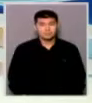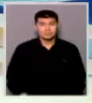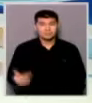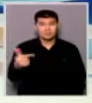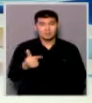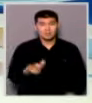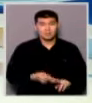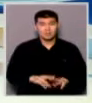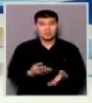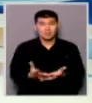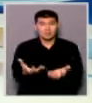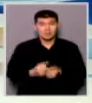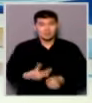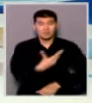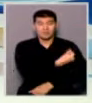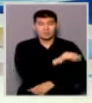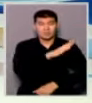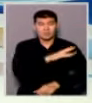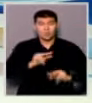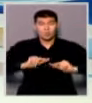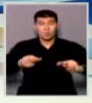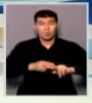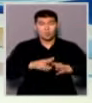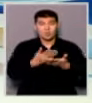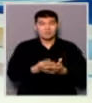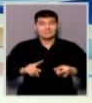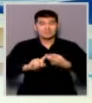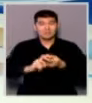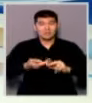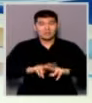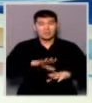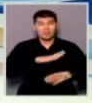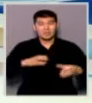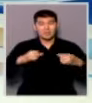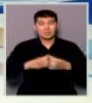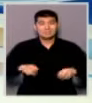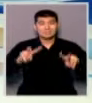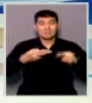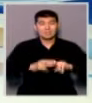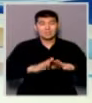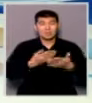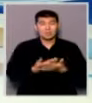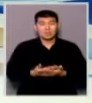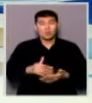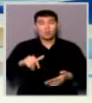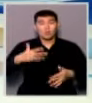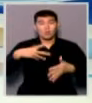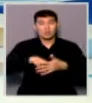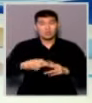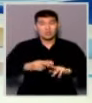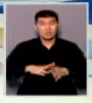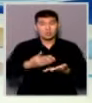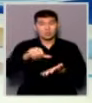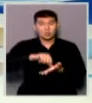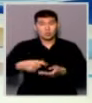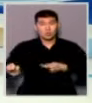В Атырау мало желающих получить вакцину среди педагогов. В связи с этим была сформирована специальная группа, куда вошли представители